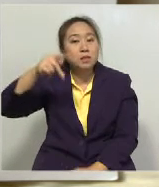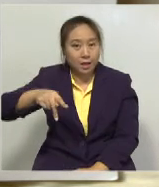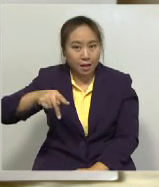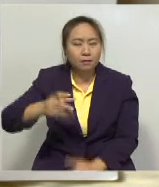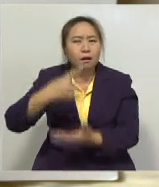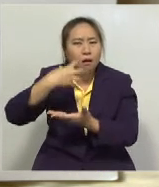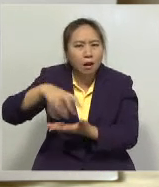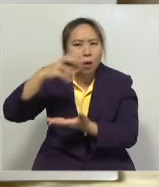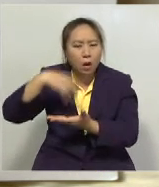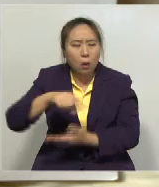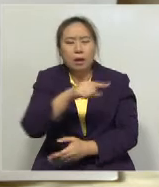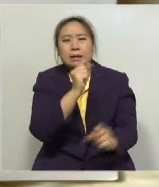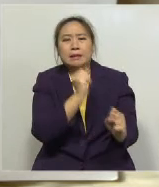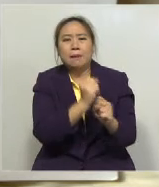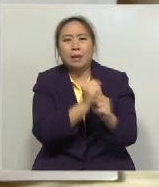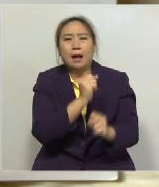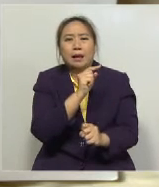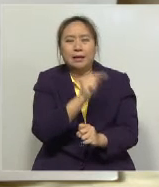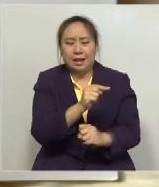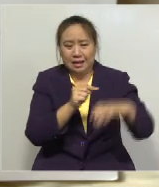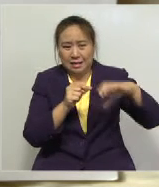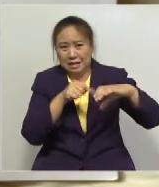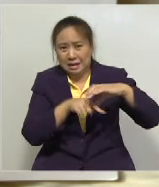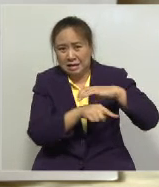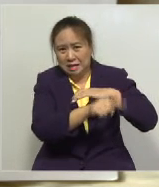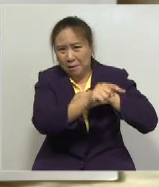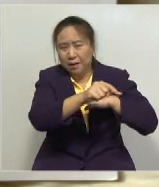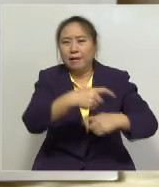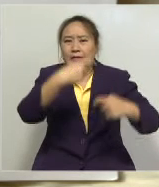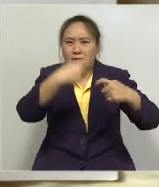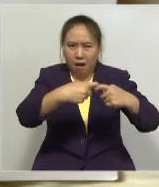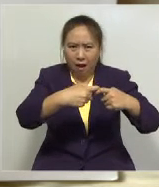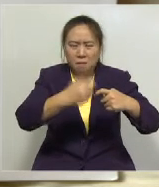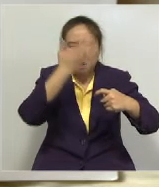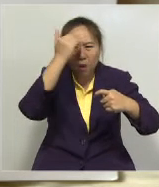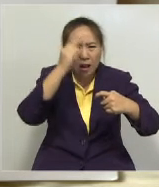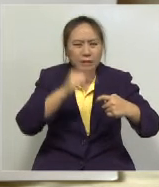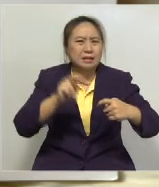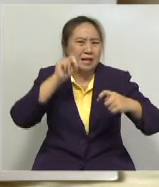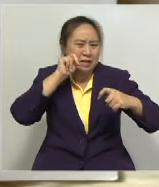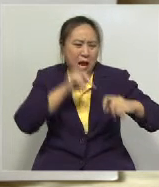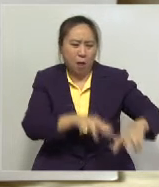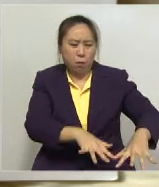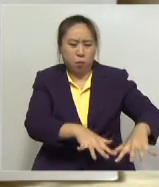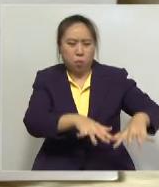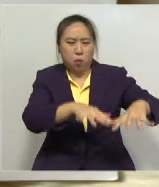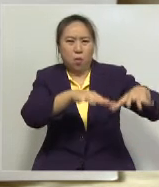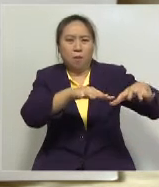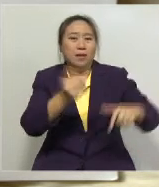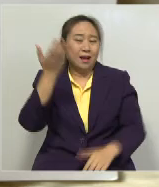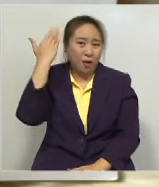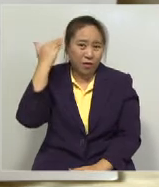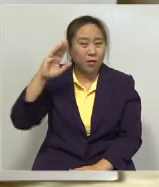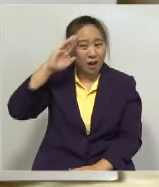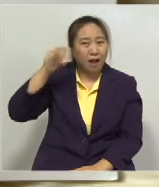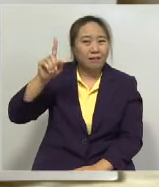ยากลำบากของปฏิบัติการภารกิจภายในถ้ำโดยเฉพาะการสู้กับปริมาณน้ำและเหตุการณ์ในวันที่สูญเสีย